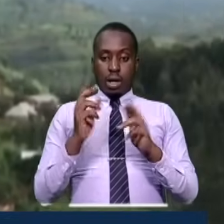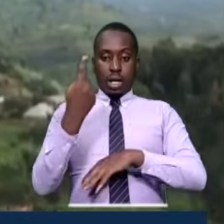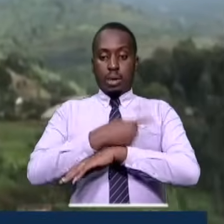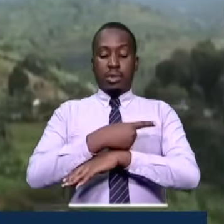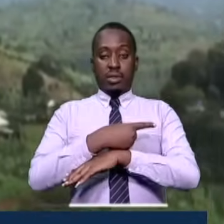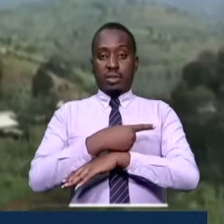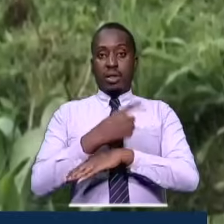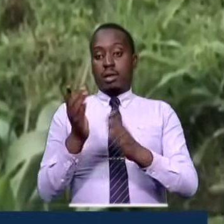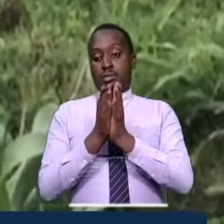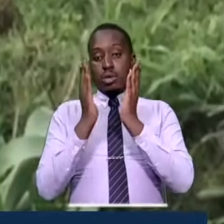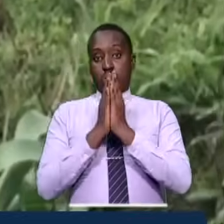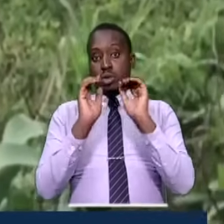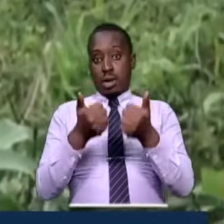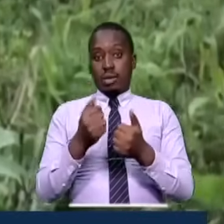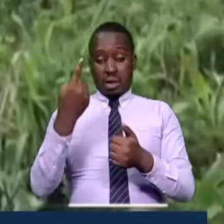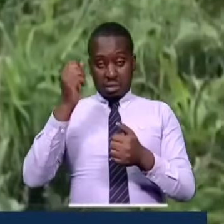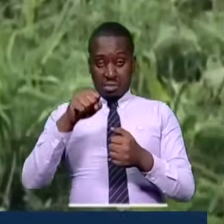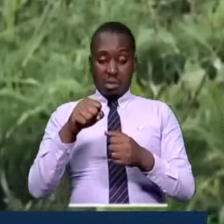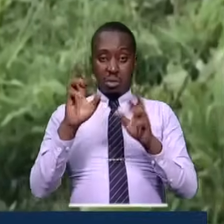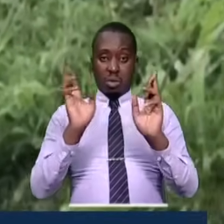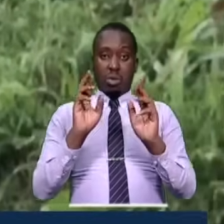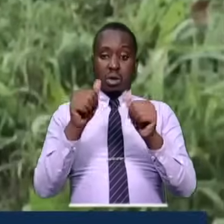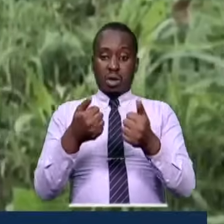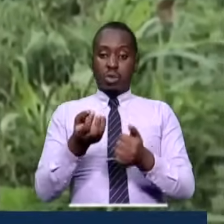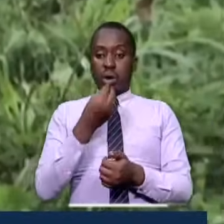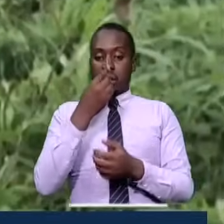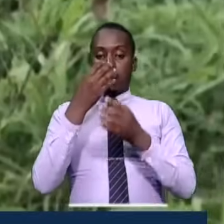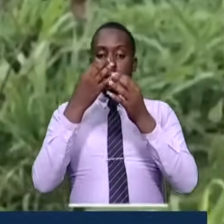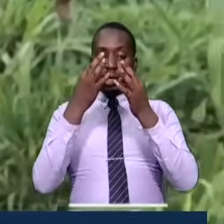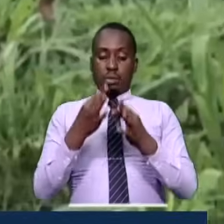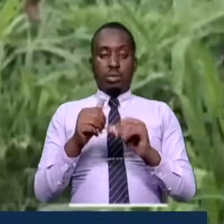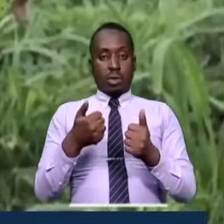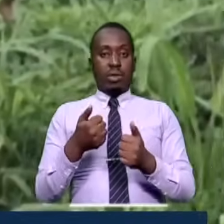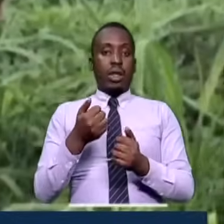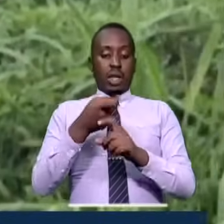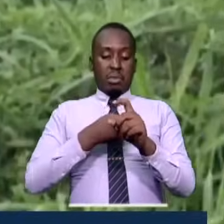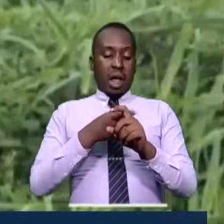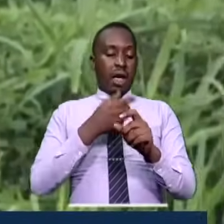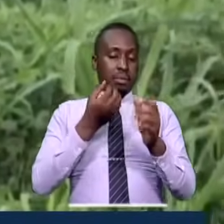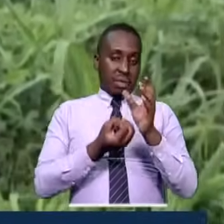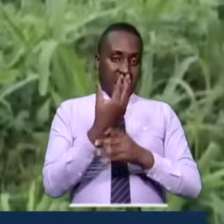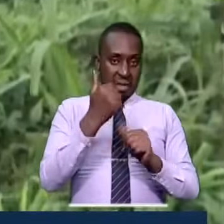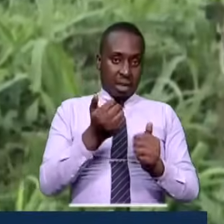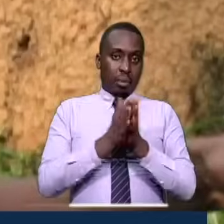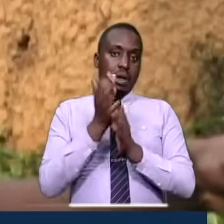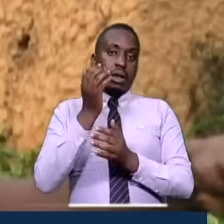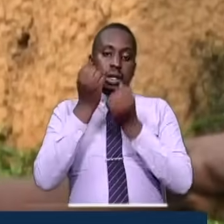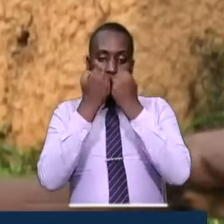neza cyane rwose turayitegura neza tukarya urunyogwe ibirayi bizaba byetse n'ibigori byose